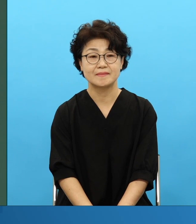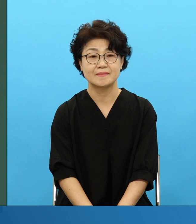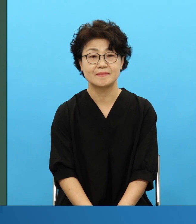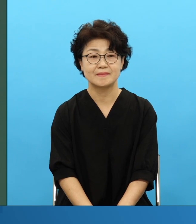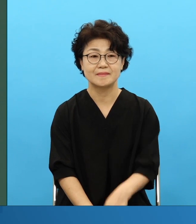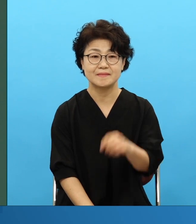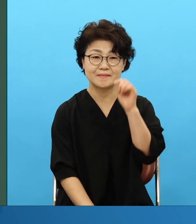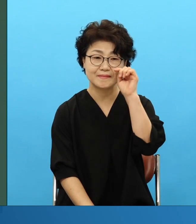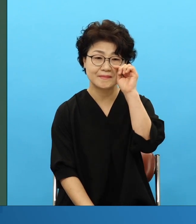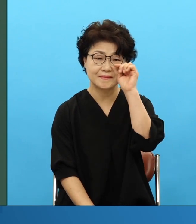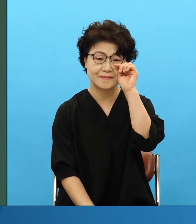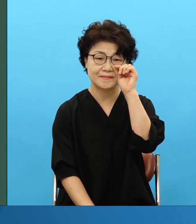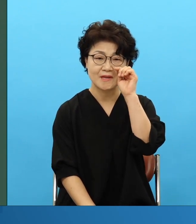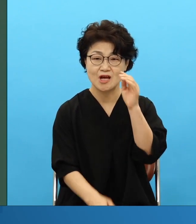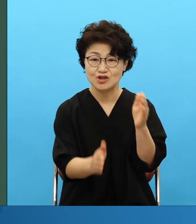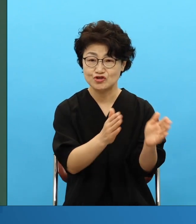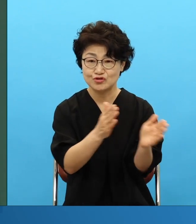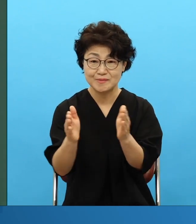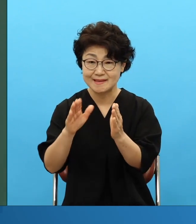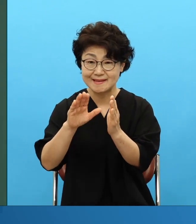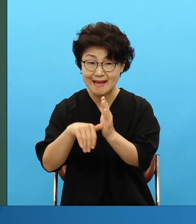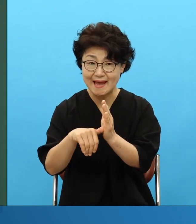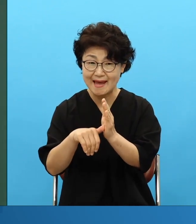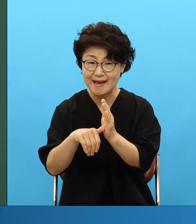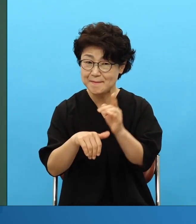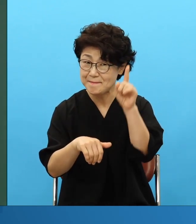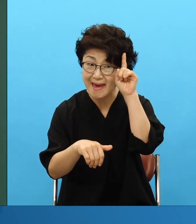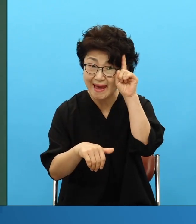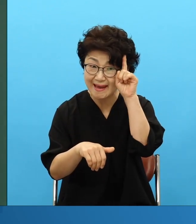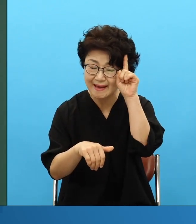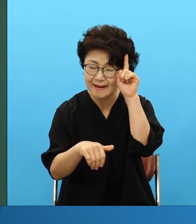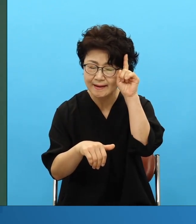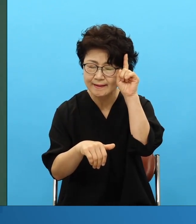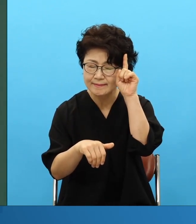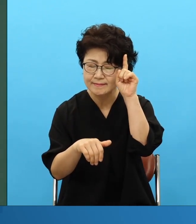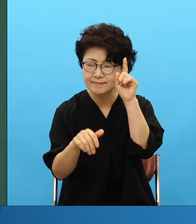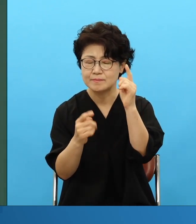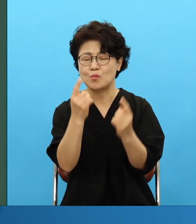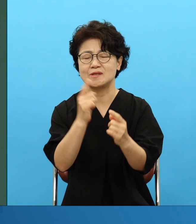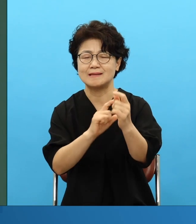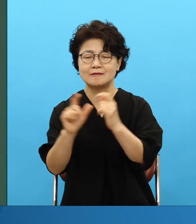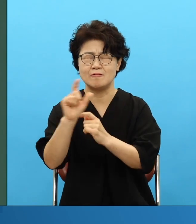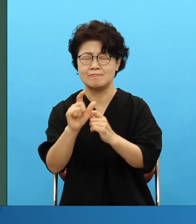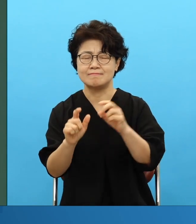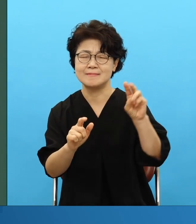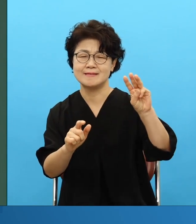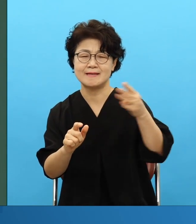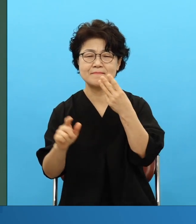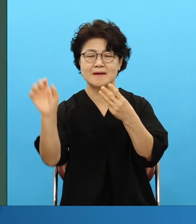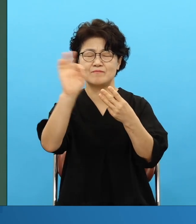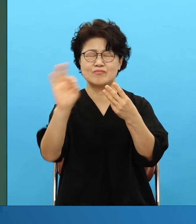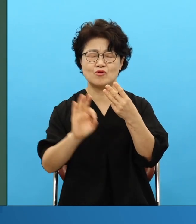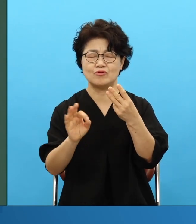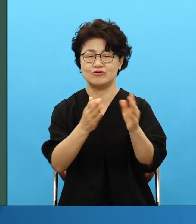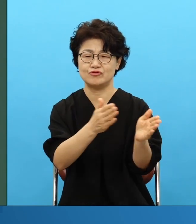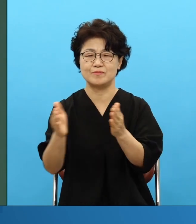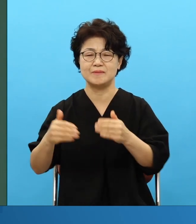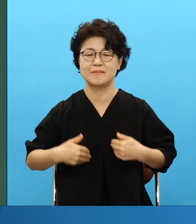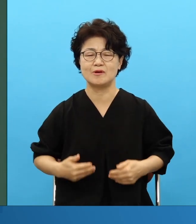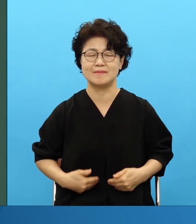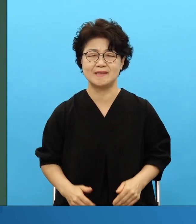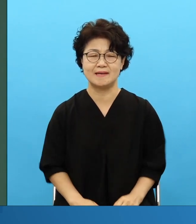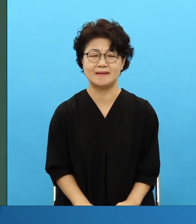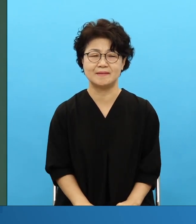이제는 300%라 해야 됩니다. And when you are preparing, now you must do it 300%. 뭡니까? What is it?